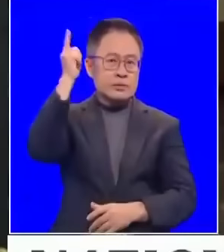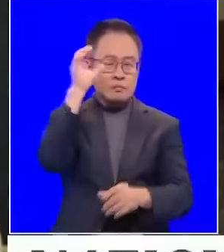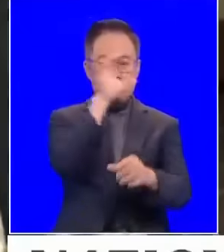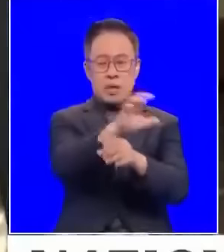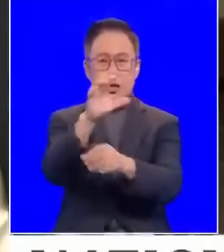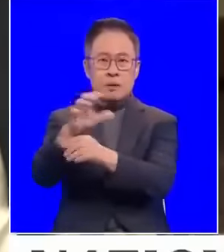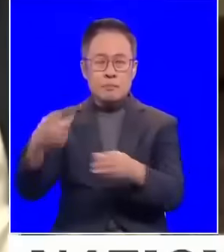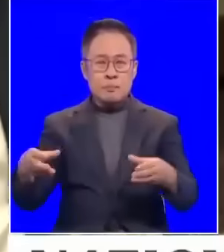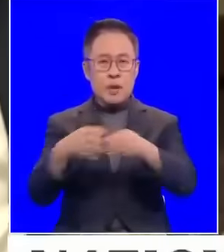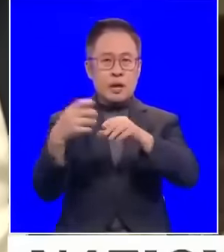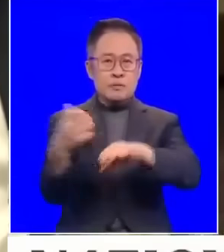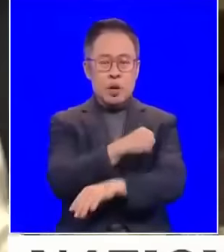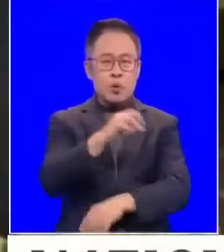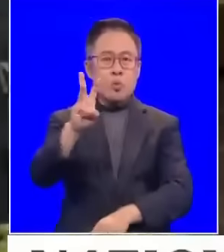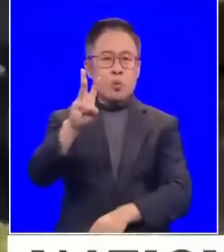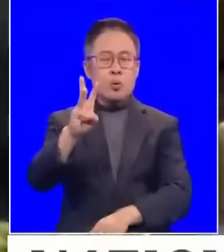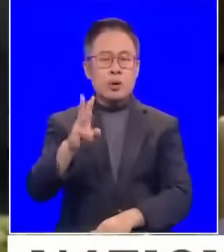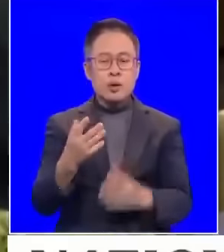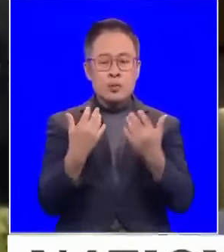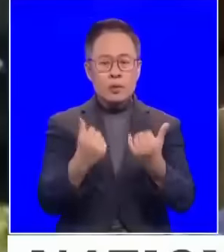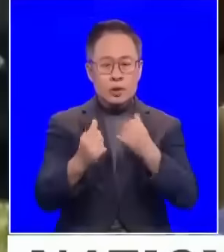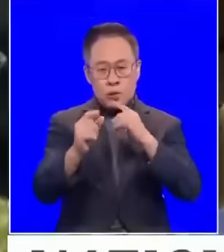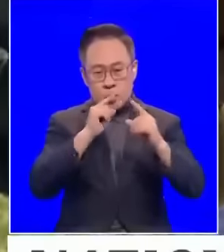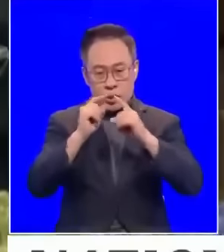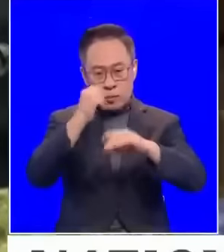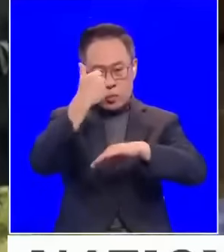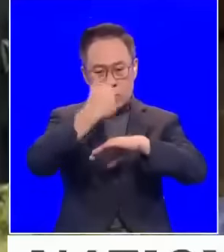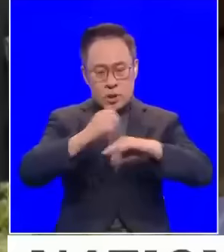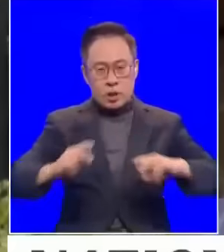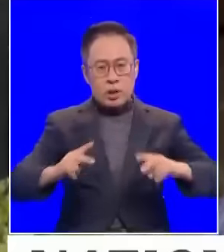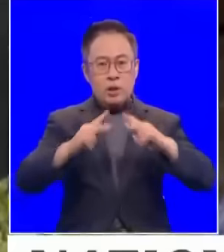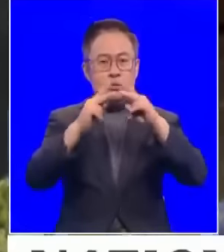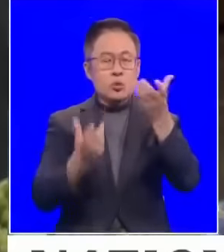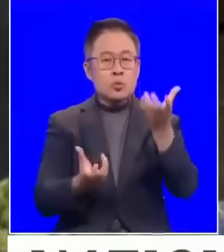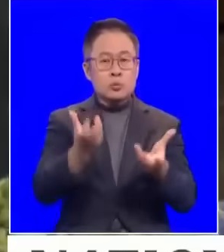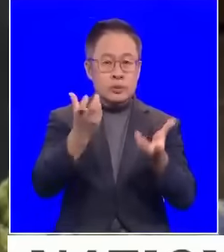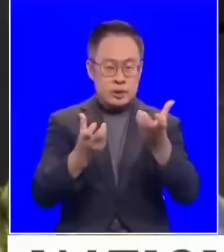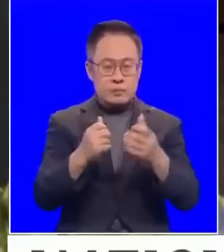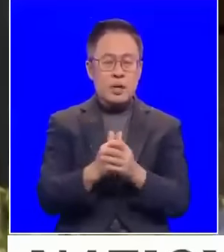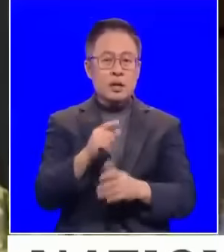เนี่ยมีการไปสอบถามพันตำรวจเอกทวีสอดส่องรัฐมนตรีว่าการกระทรวงยุติธรรมในฐ